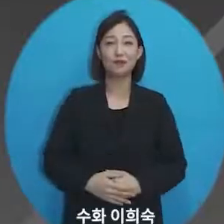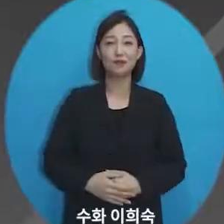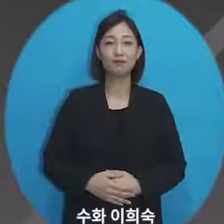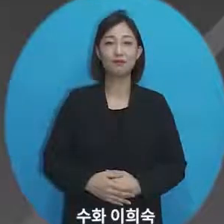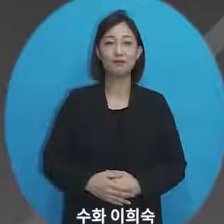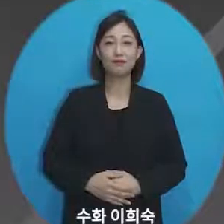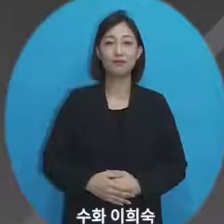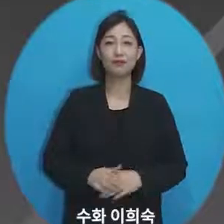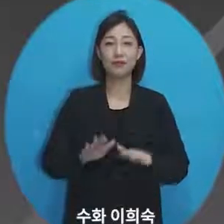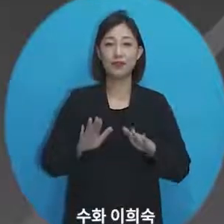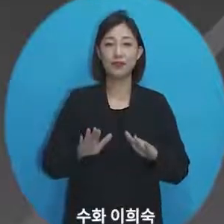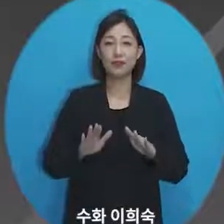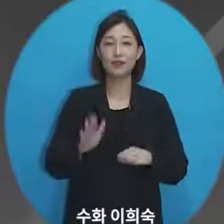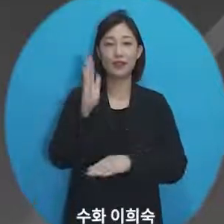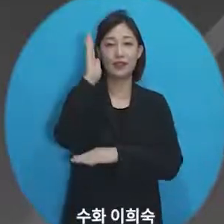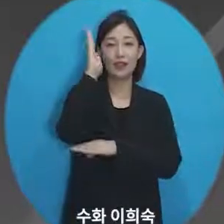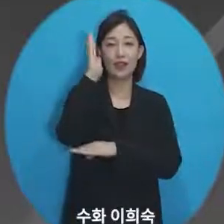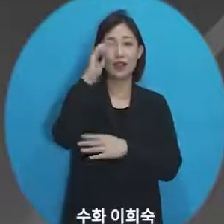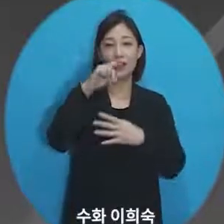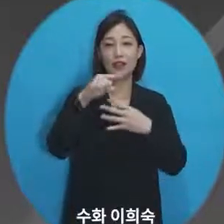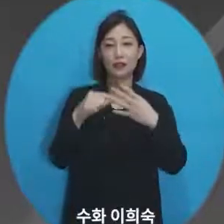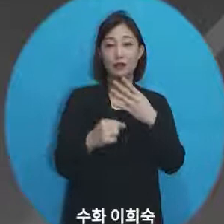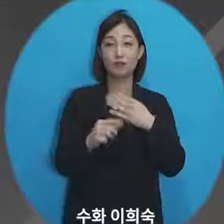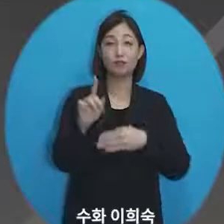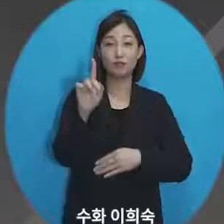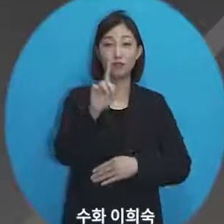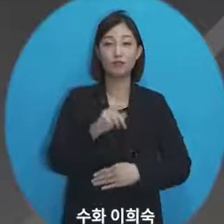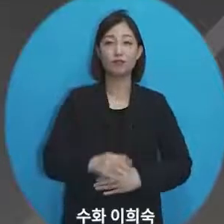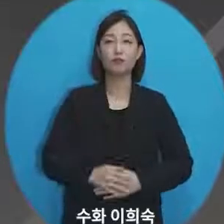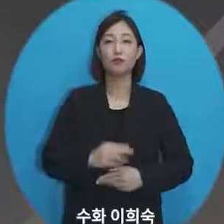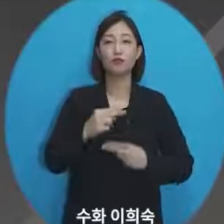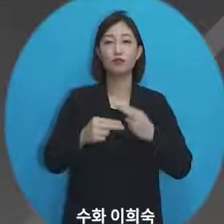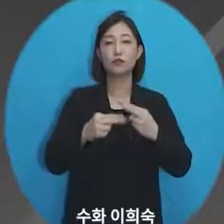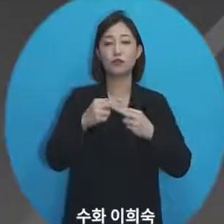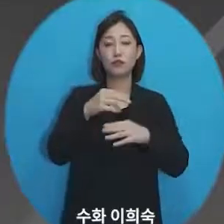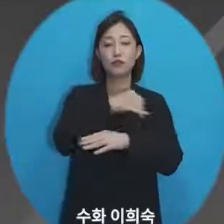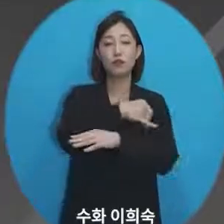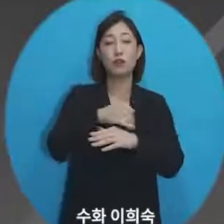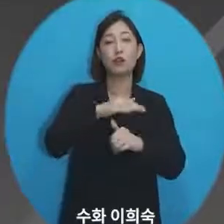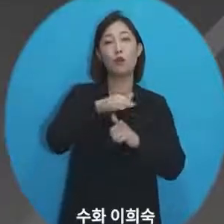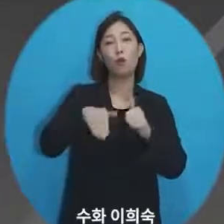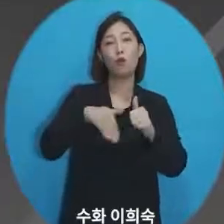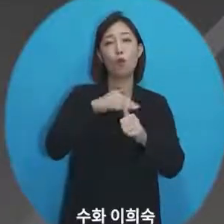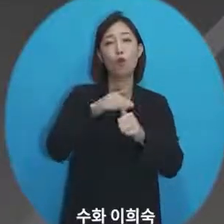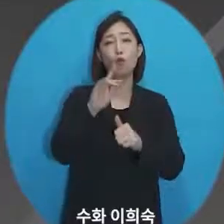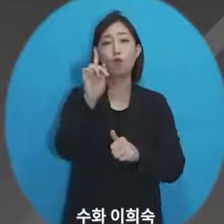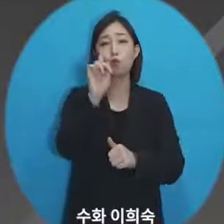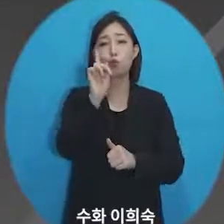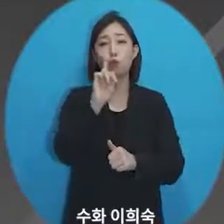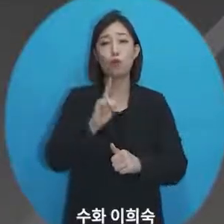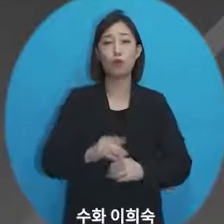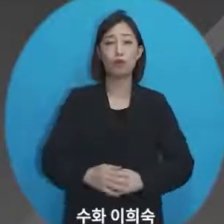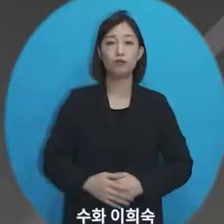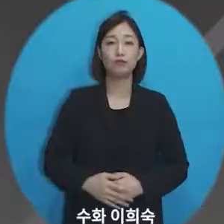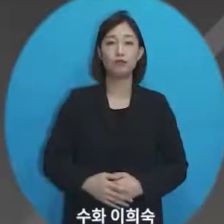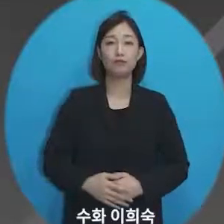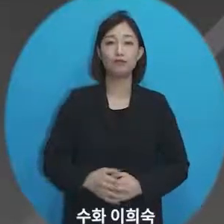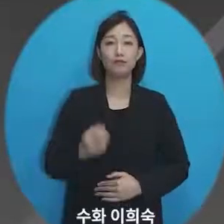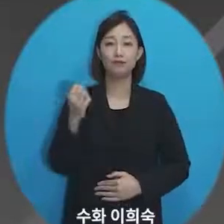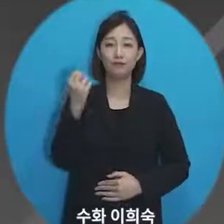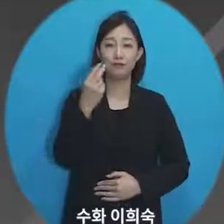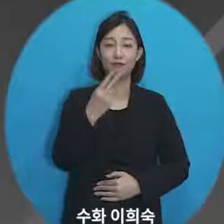일단 전체적인 순서는 먼저 유니버설 디자인 환경이라고 하는 부분에 대해서 간단히 말씀을